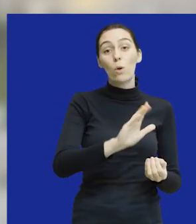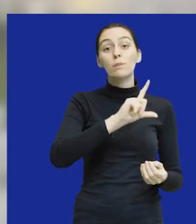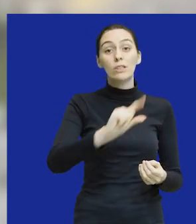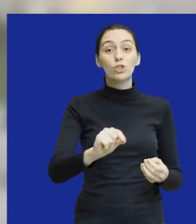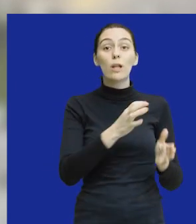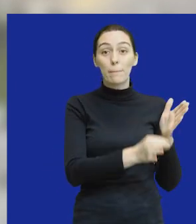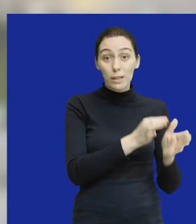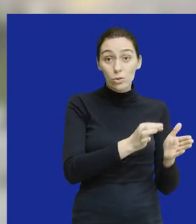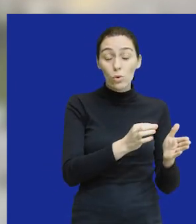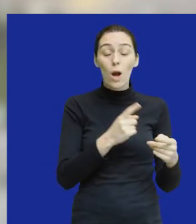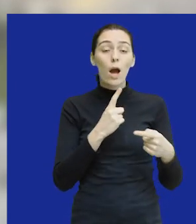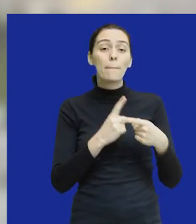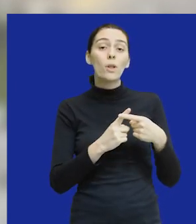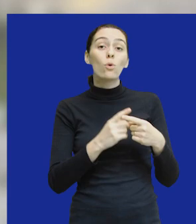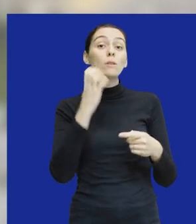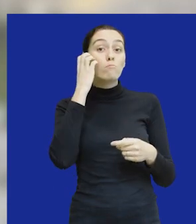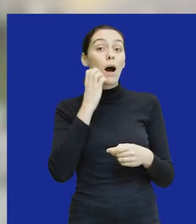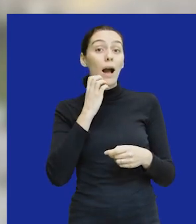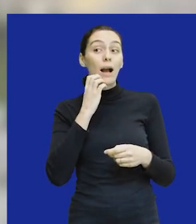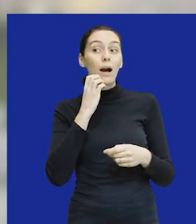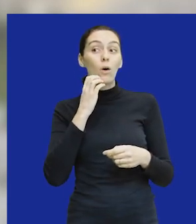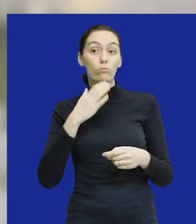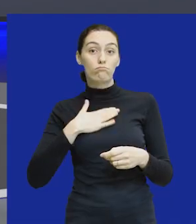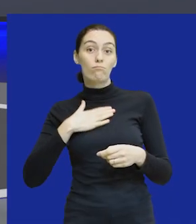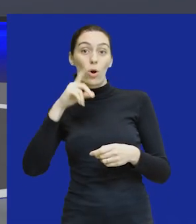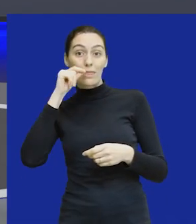svete mise. I baka, tatina mama.